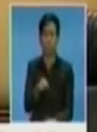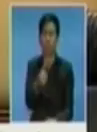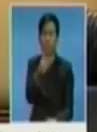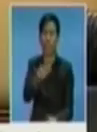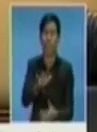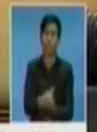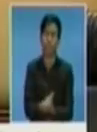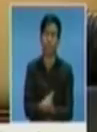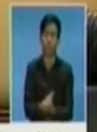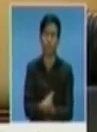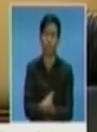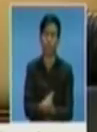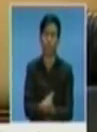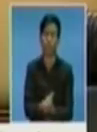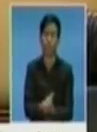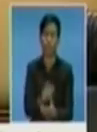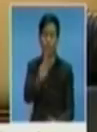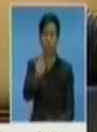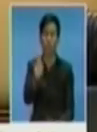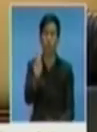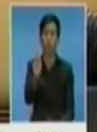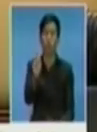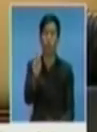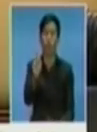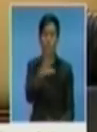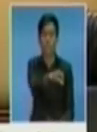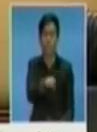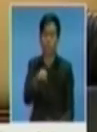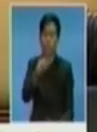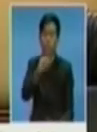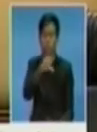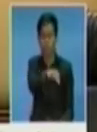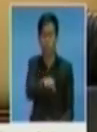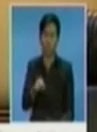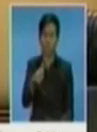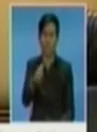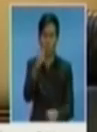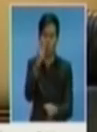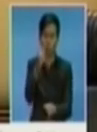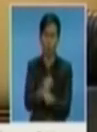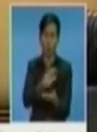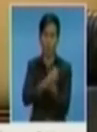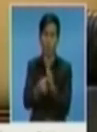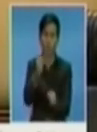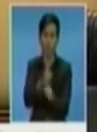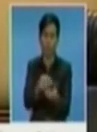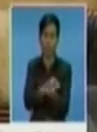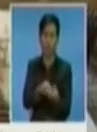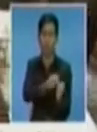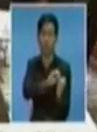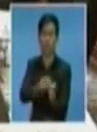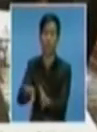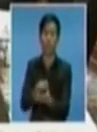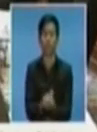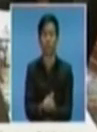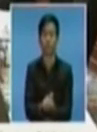อำนาจในการตัดสินใจนะครับสุดท้ายต้องเป็นศาลโดยส่วนนี้เราปรับให้มีการกลั่นกรองถึง3ชั้นเพิ่มสัดส่วนคณะกรร